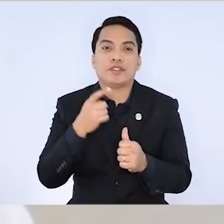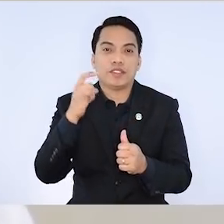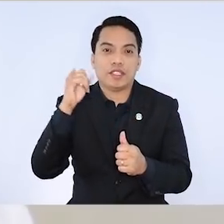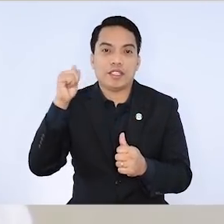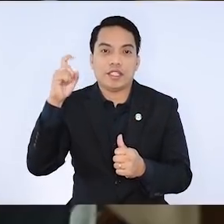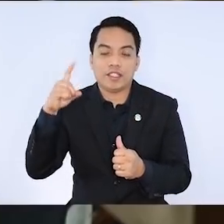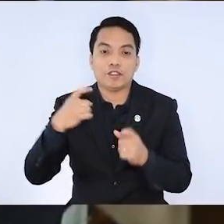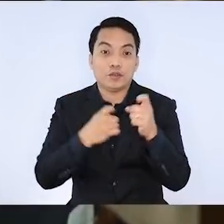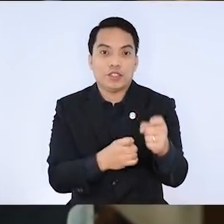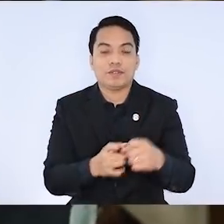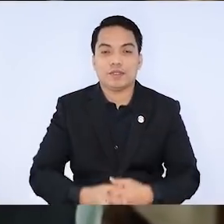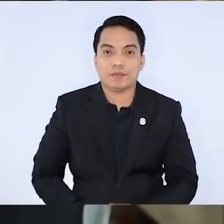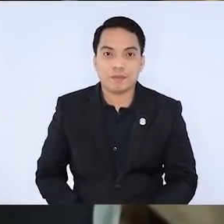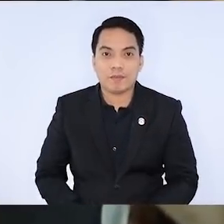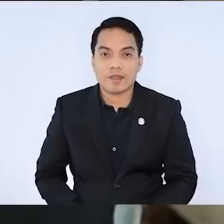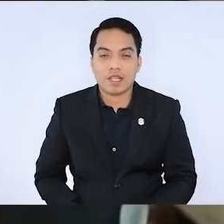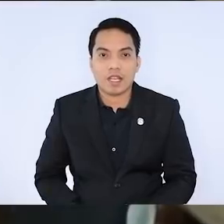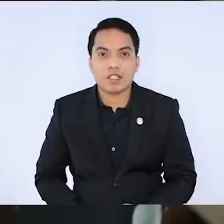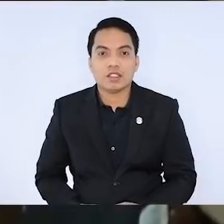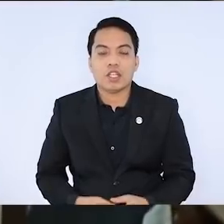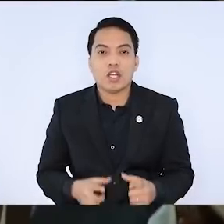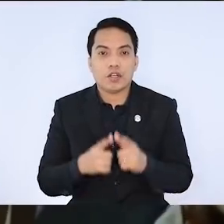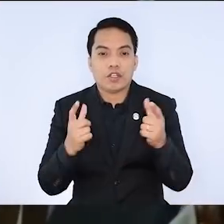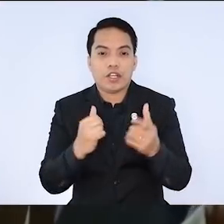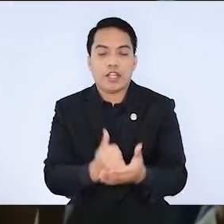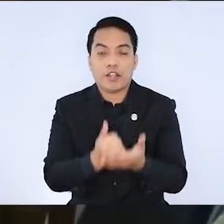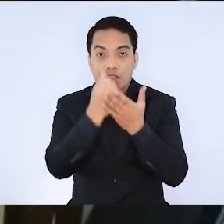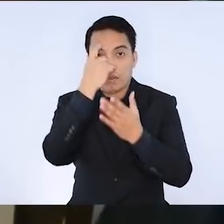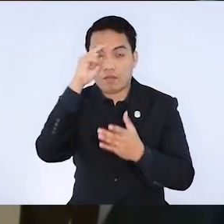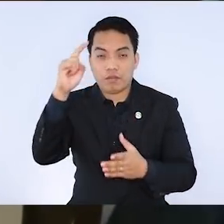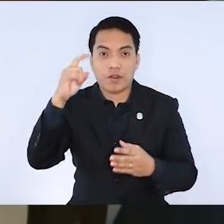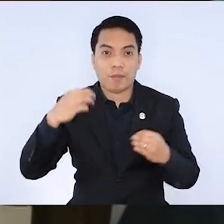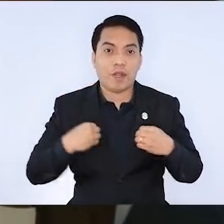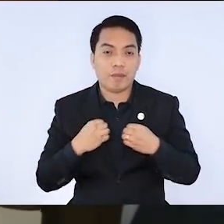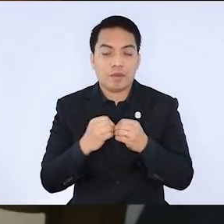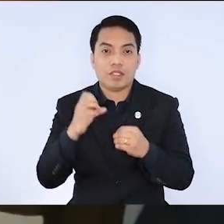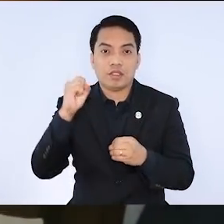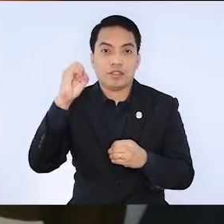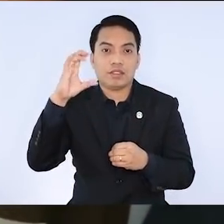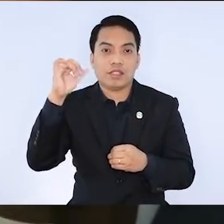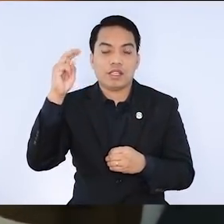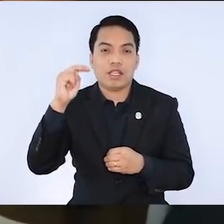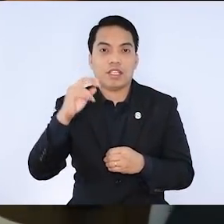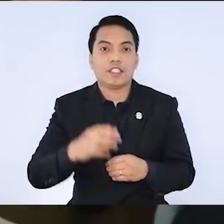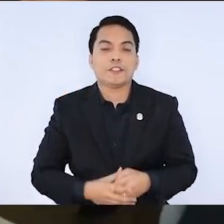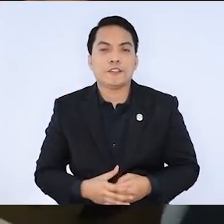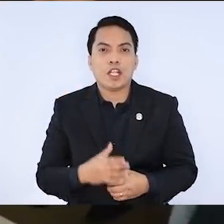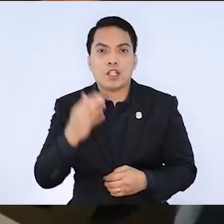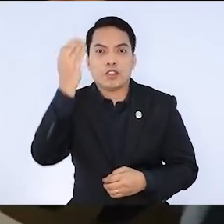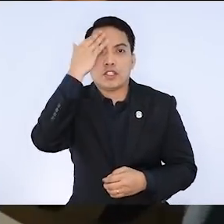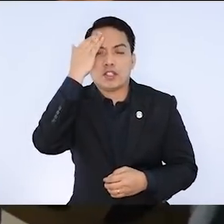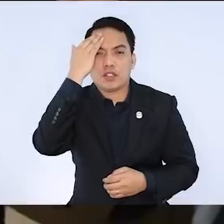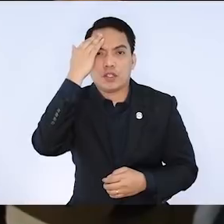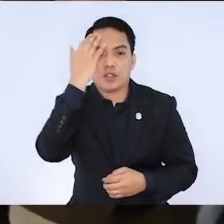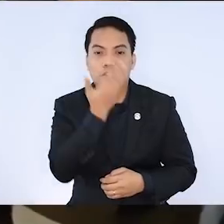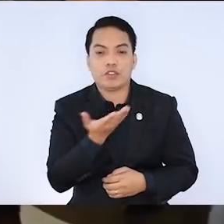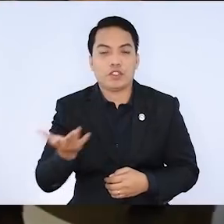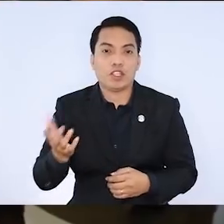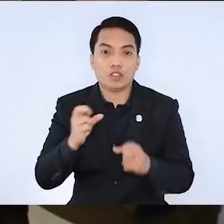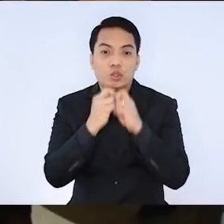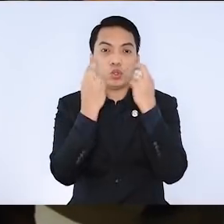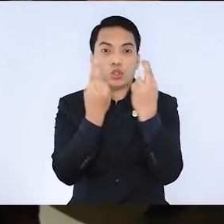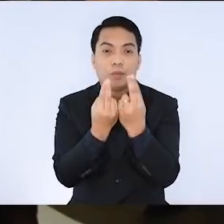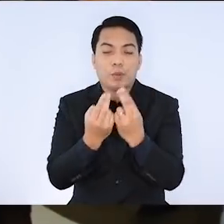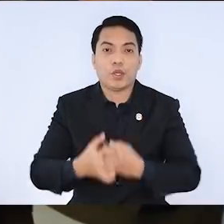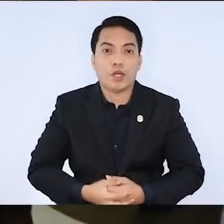kanya. Malaking tulong para sa mga kaanib sa scan ang mga kaalamang natutunan nila sa webinar na